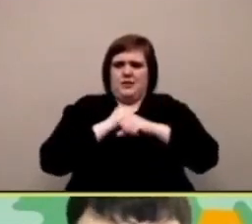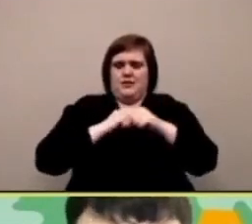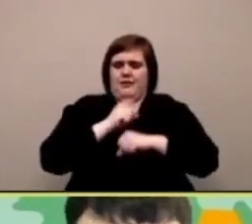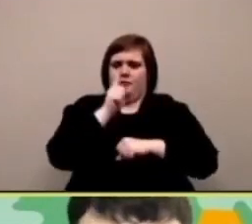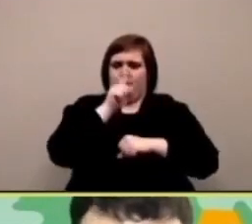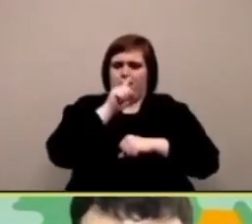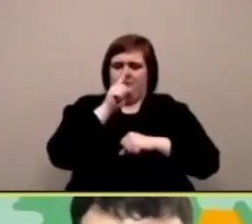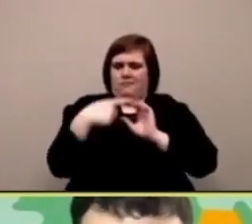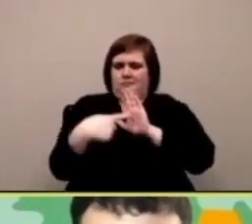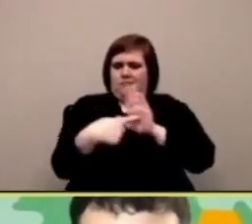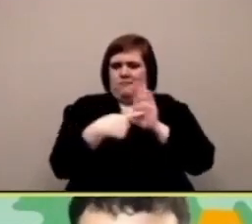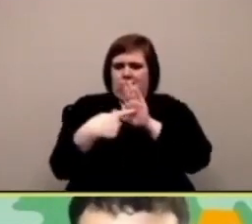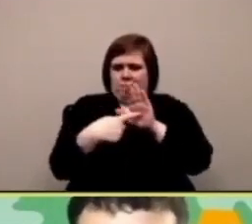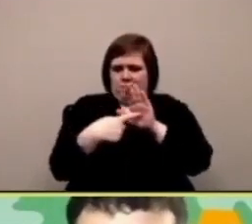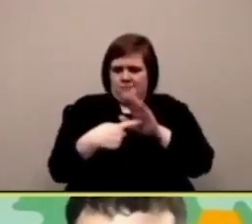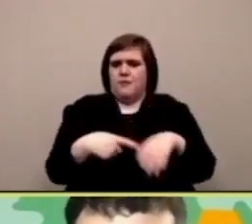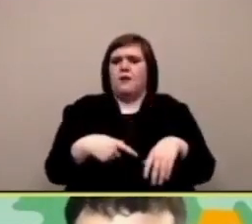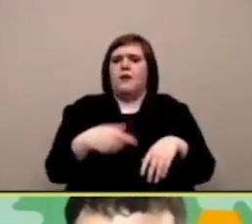が